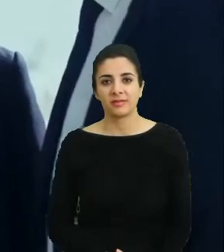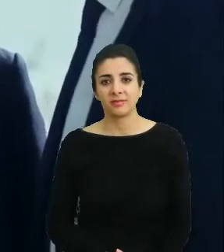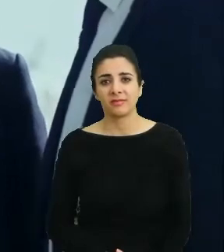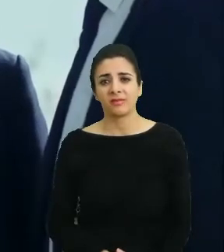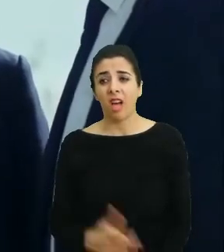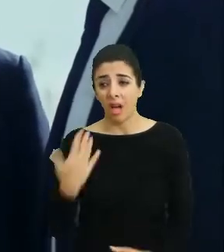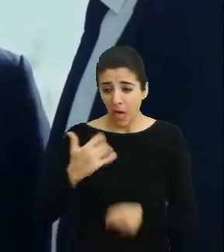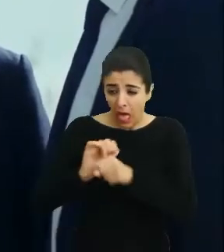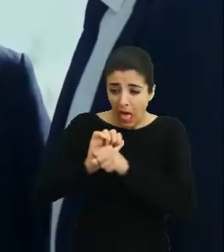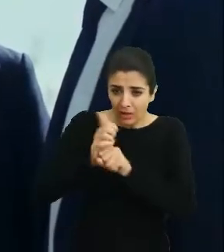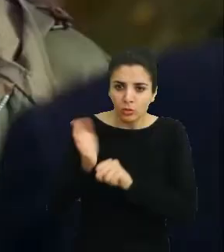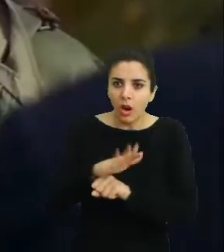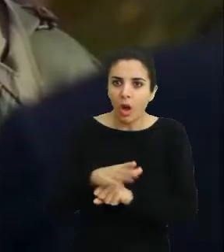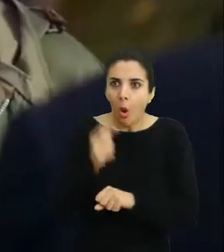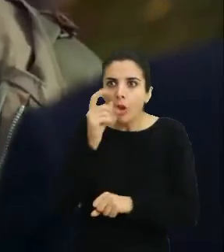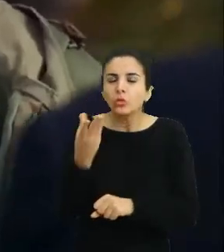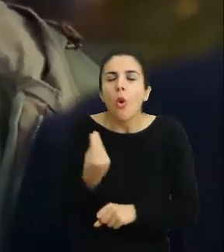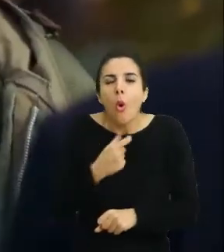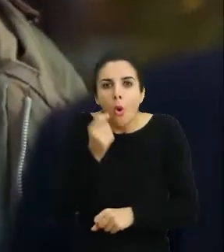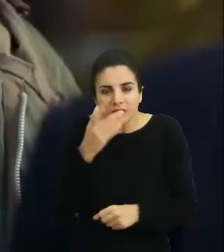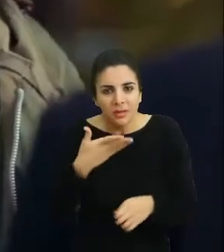Hele o işkenceden sonra var ya, burnumda tuttum.